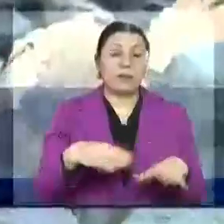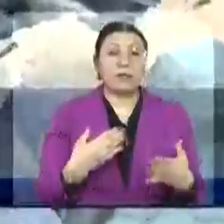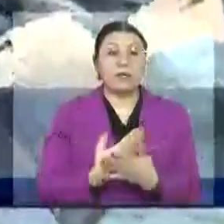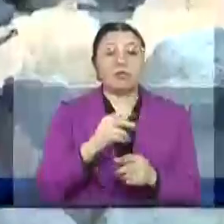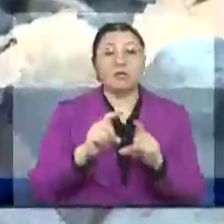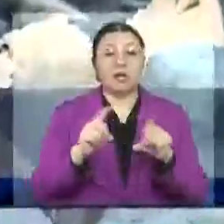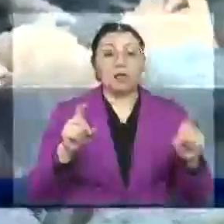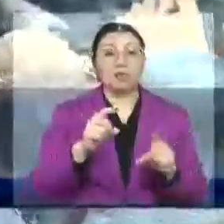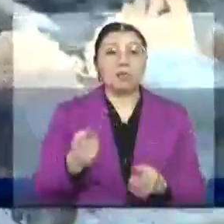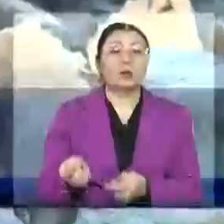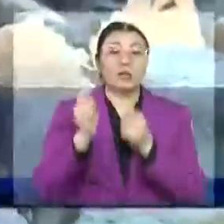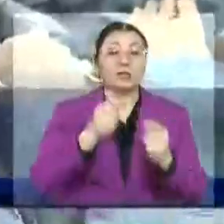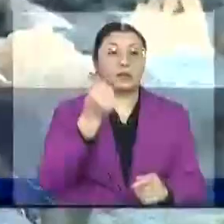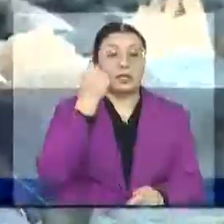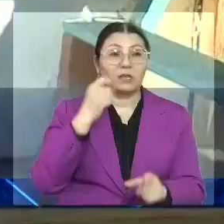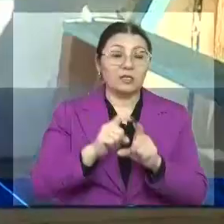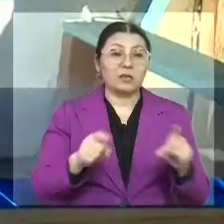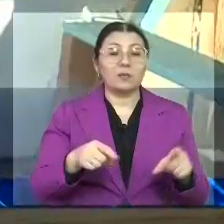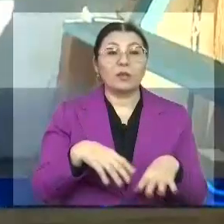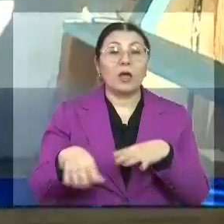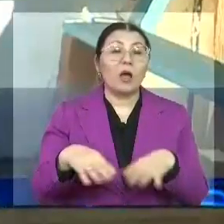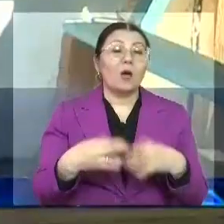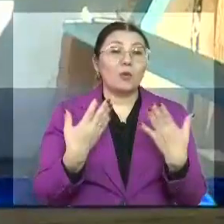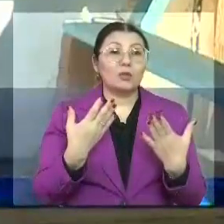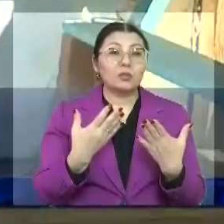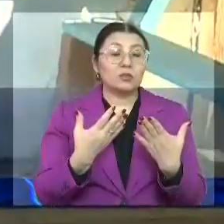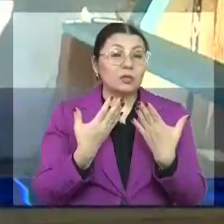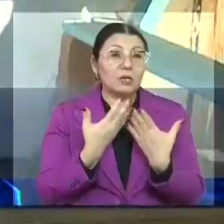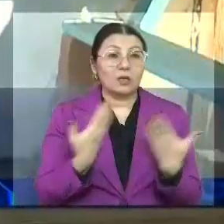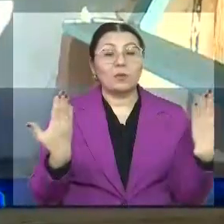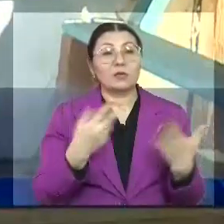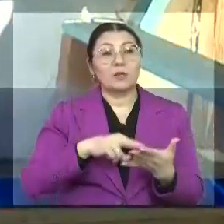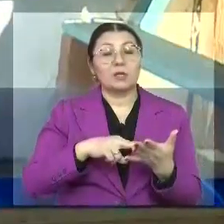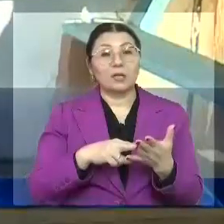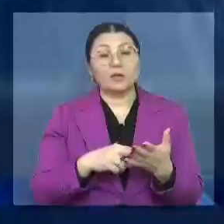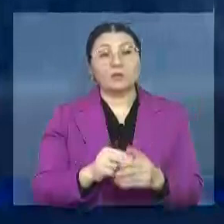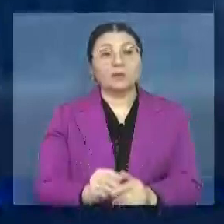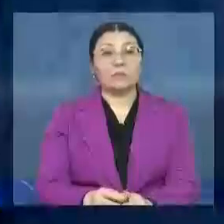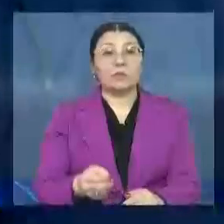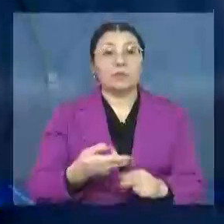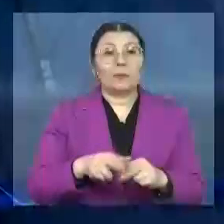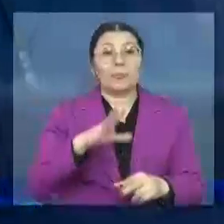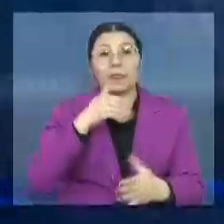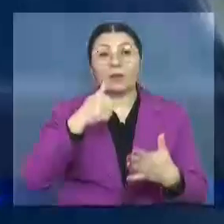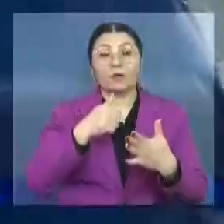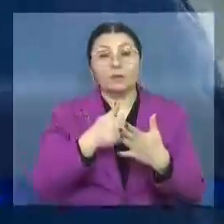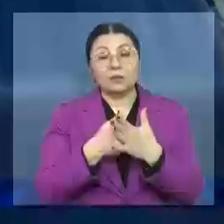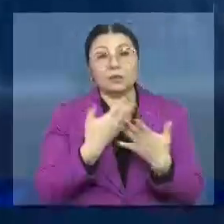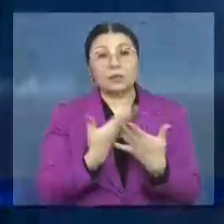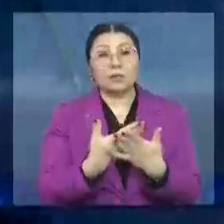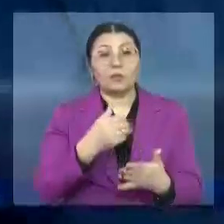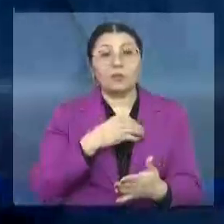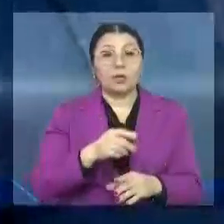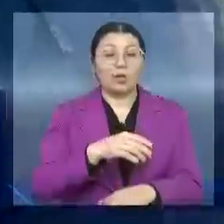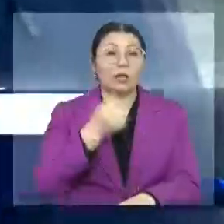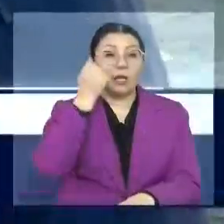нысанға көшсе де, ескі нысан қаңырап бос тұрмайды. Ауылдық округ әкімі жоспарымен бөлісті. Осы уақытқа дейін келген көне амбулатория,